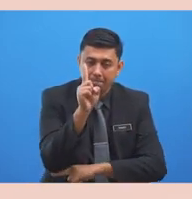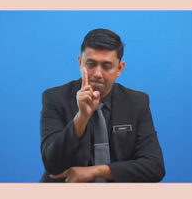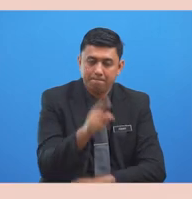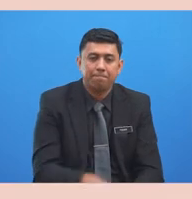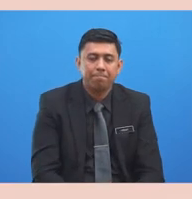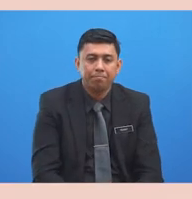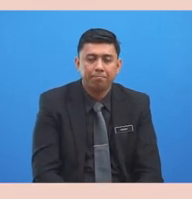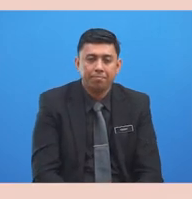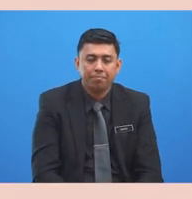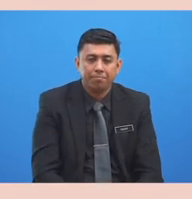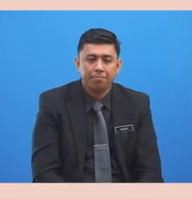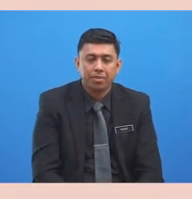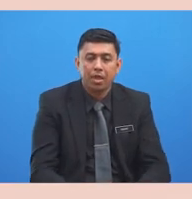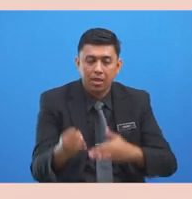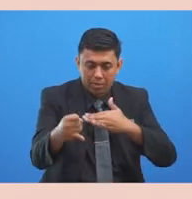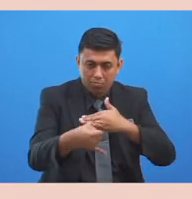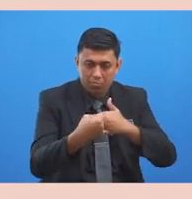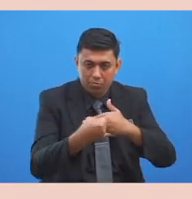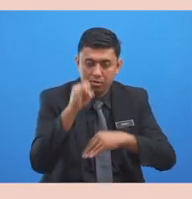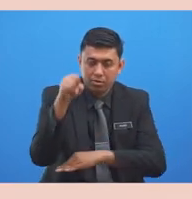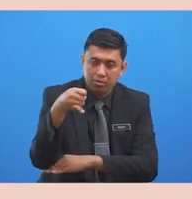pertama import